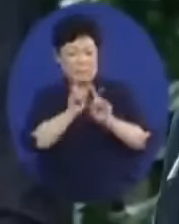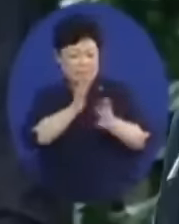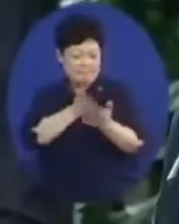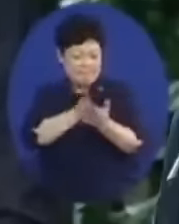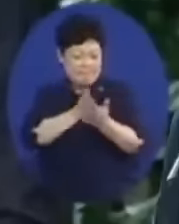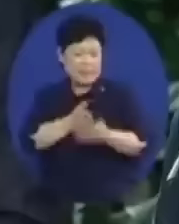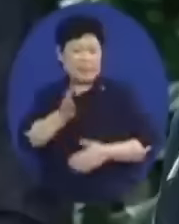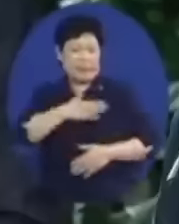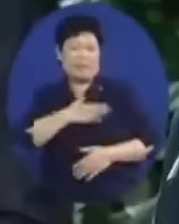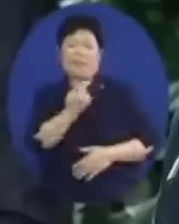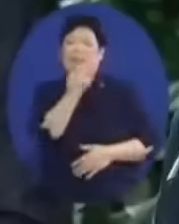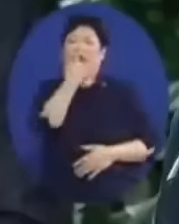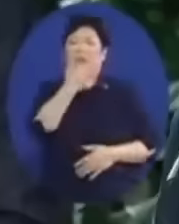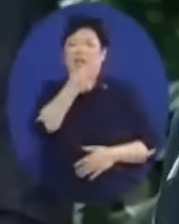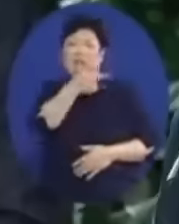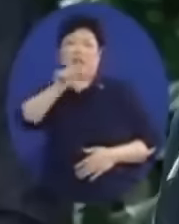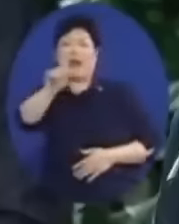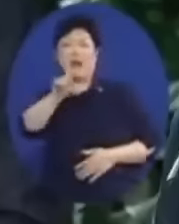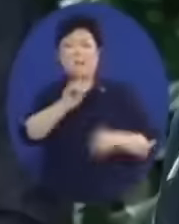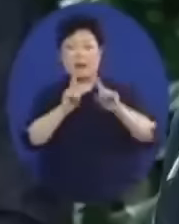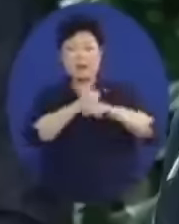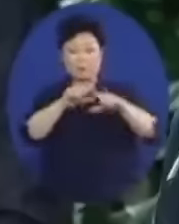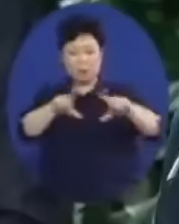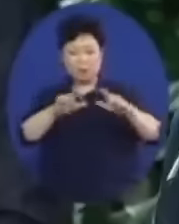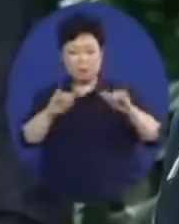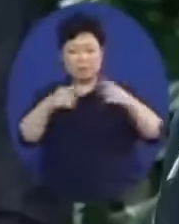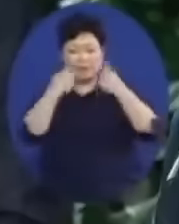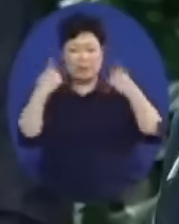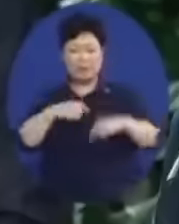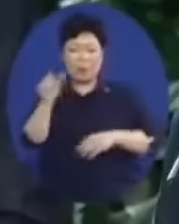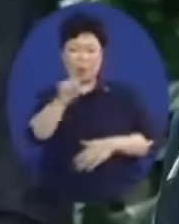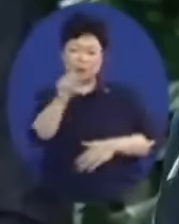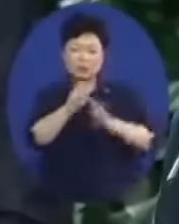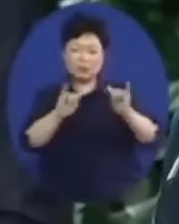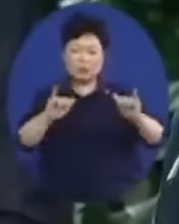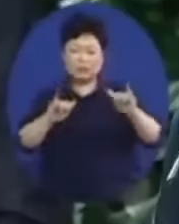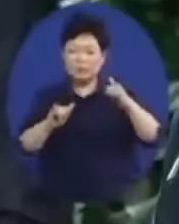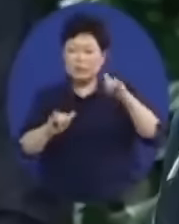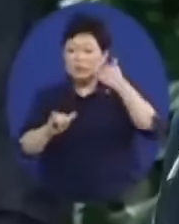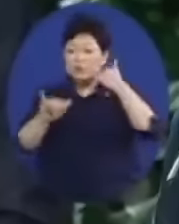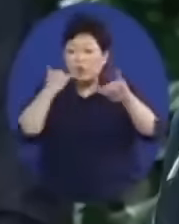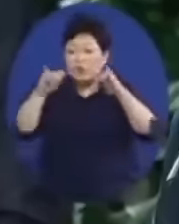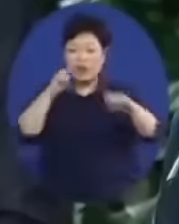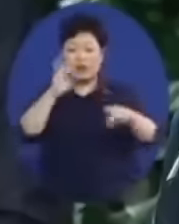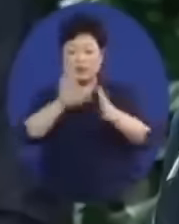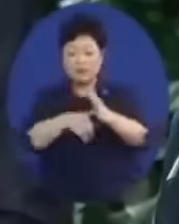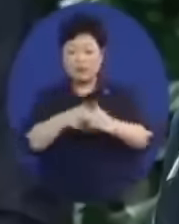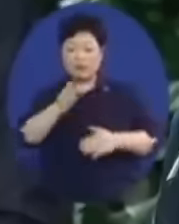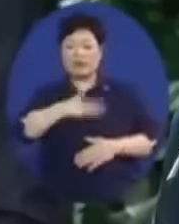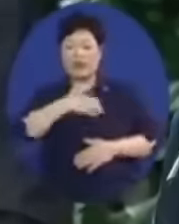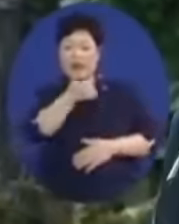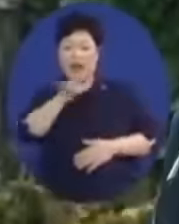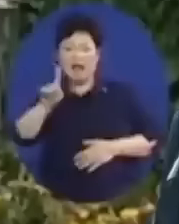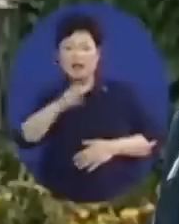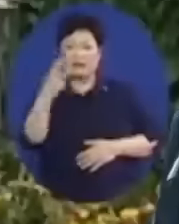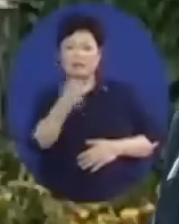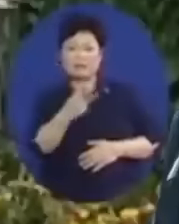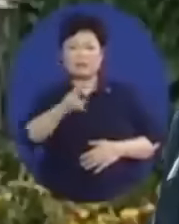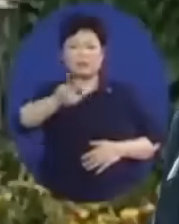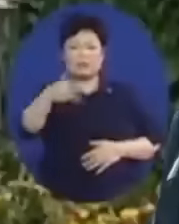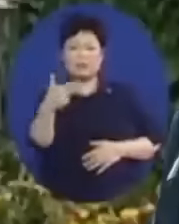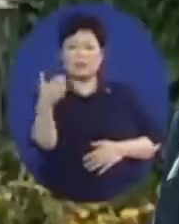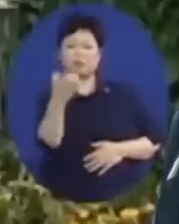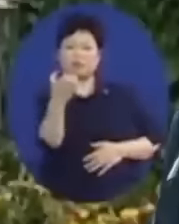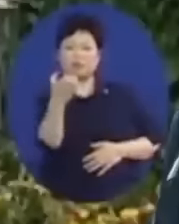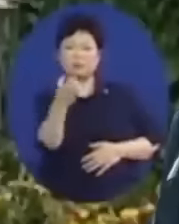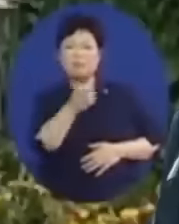단어는 나라는 것이었습니다. 일반 사람들이 개인적으로 5천 번 통화하는 가운데 나라는 말을 3,790번이나